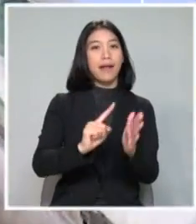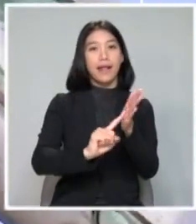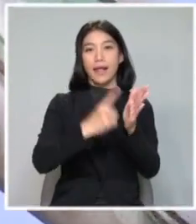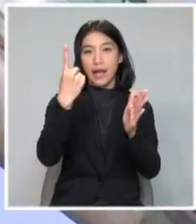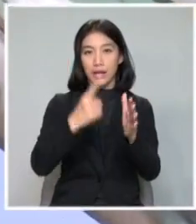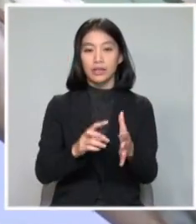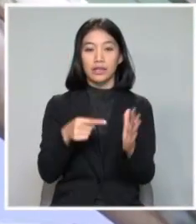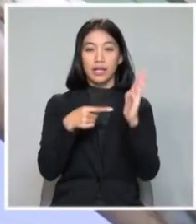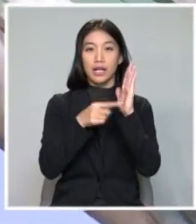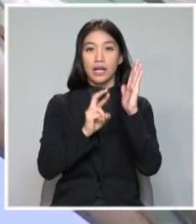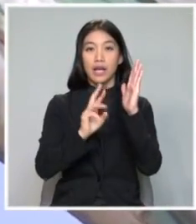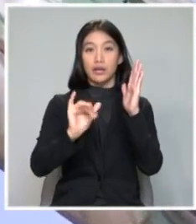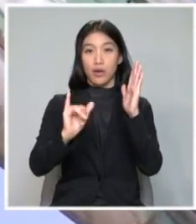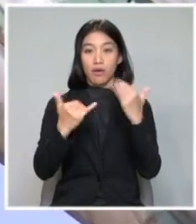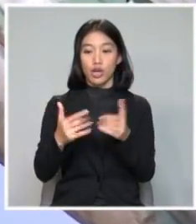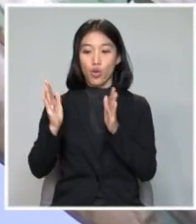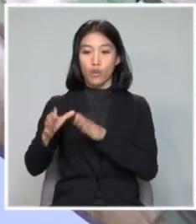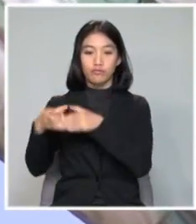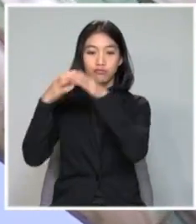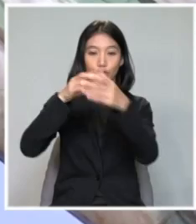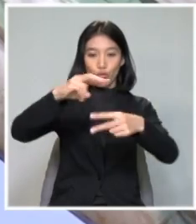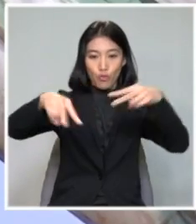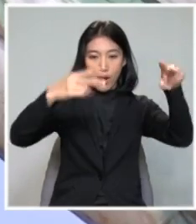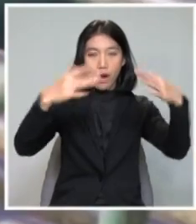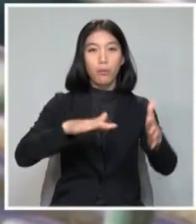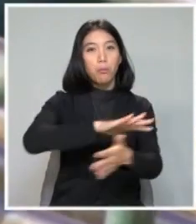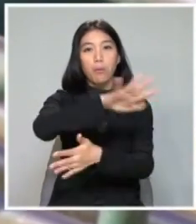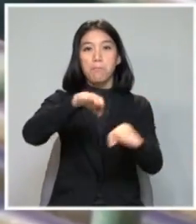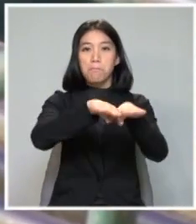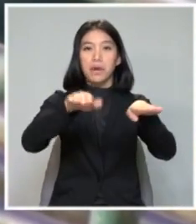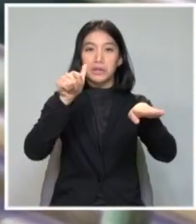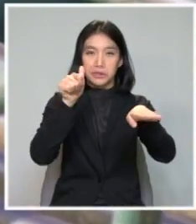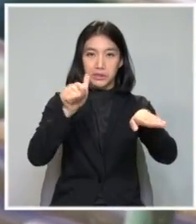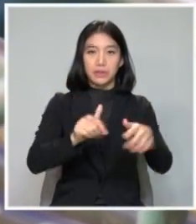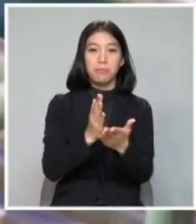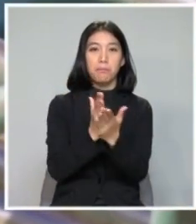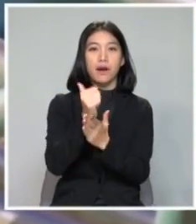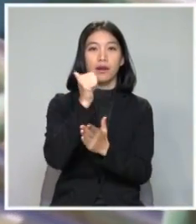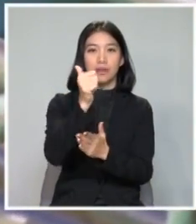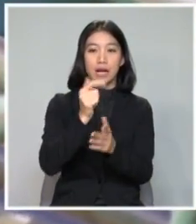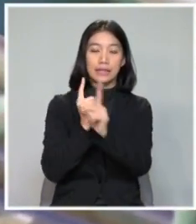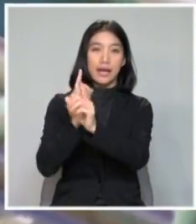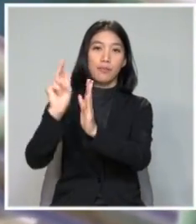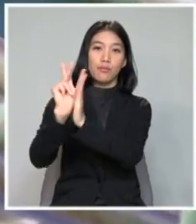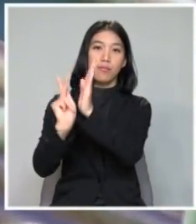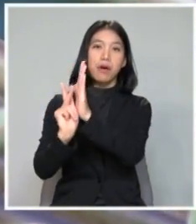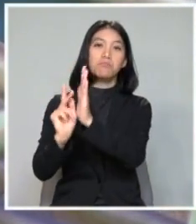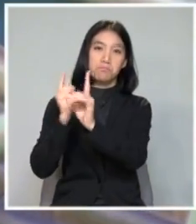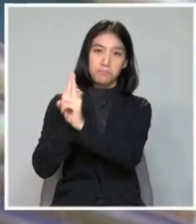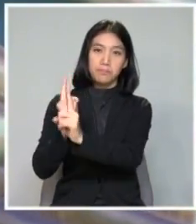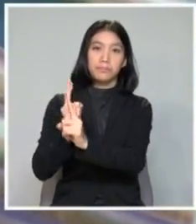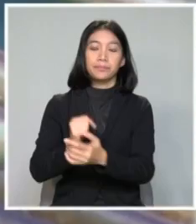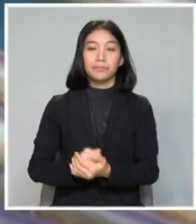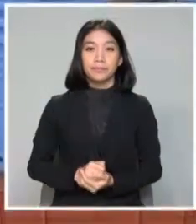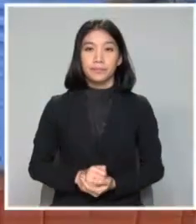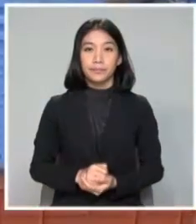ได้รับ QR code รับรองว่าถูกสุขอนามัยสินค้าประมงไร้มลพิษตามมาตรฐานที่กฎหมายกำหนดไว้พ